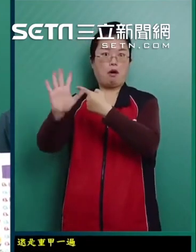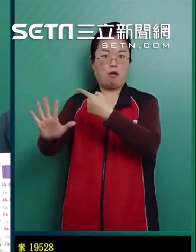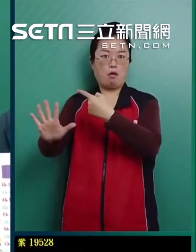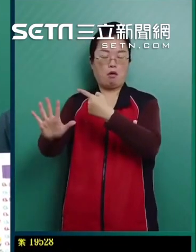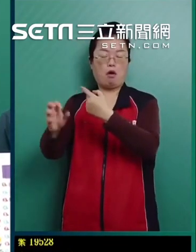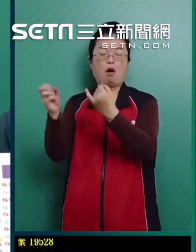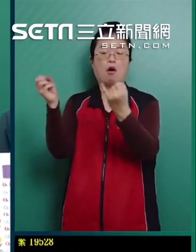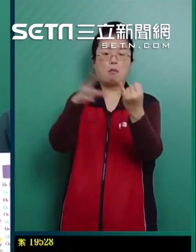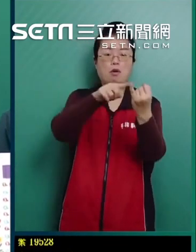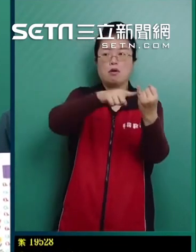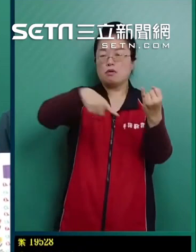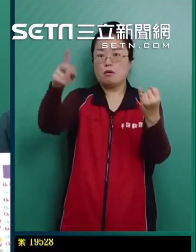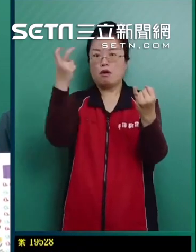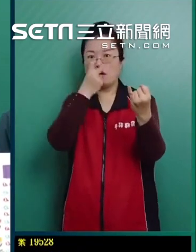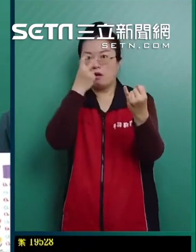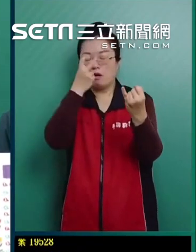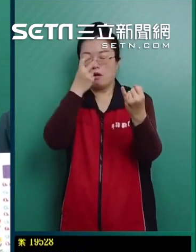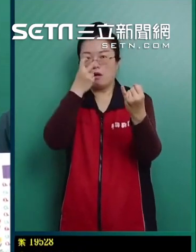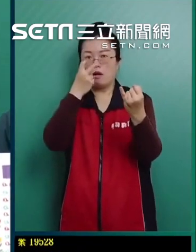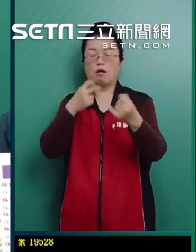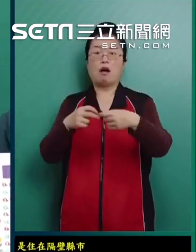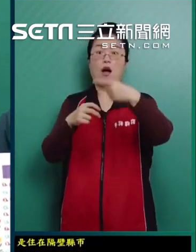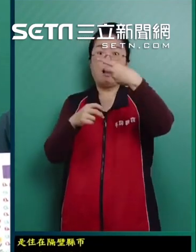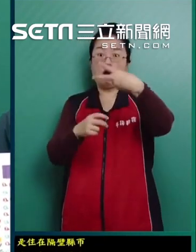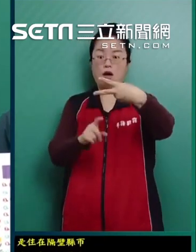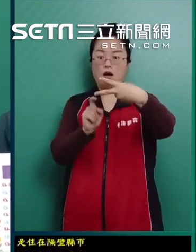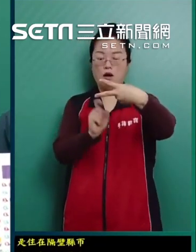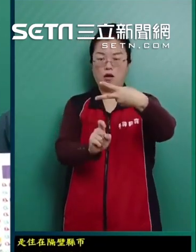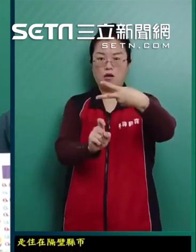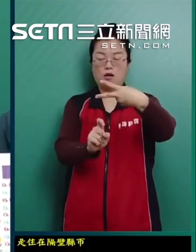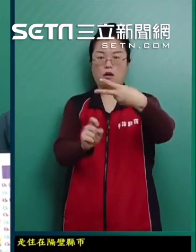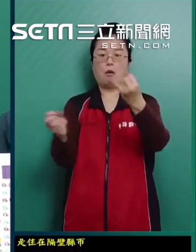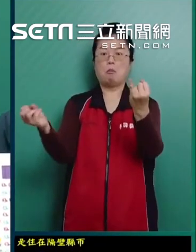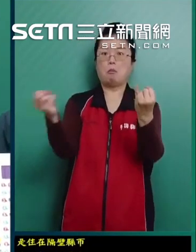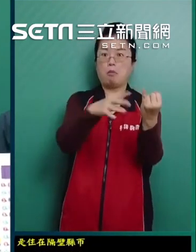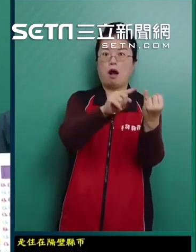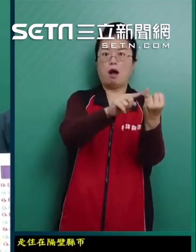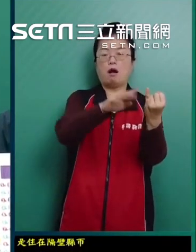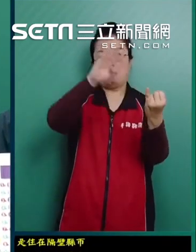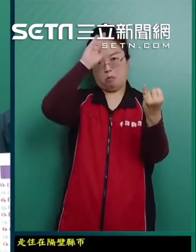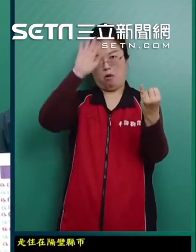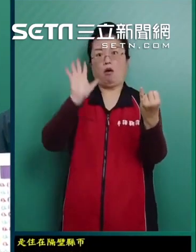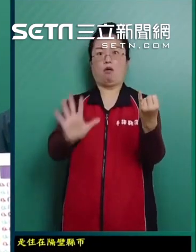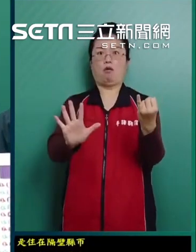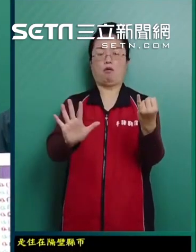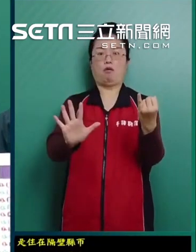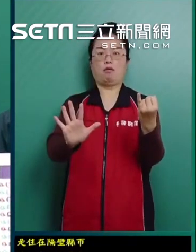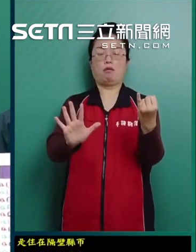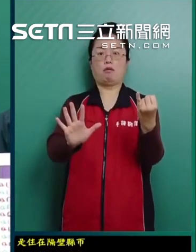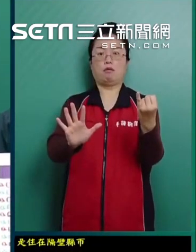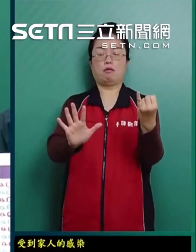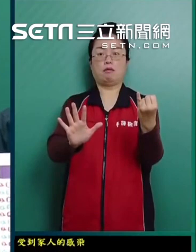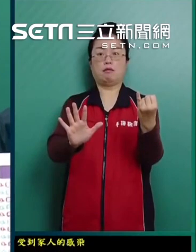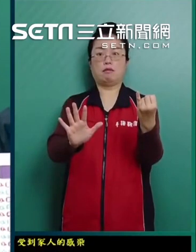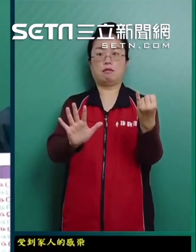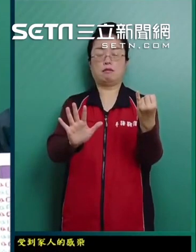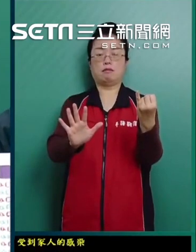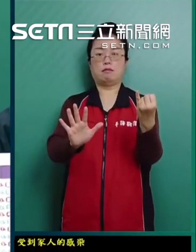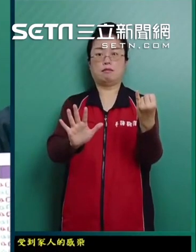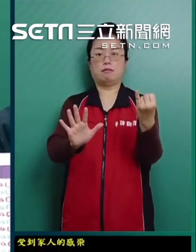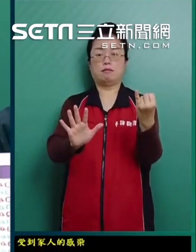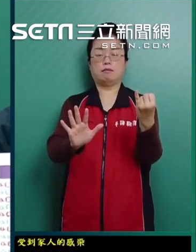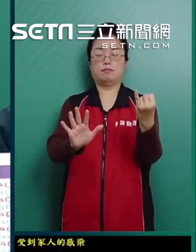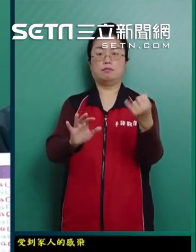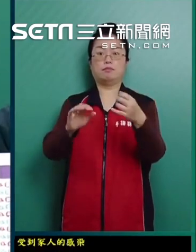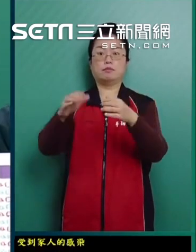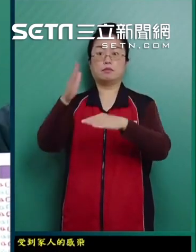检。那2月10号，也就是昨天，采检结果出来，马上他已经这个确诊了，马上我们